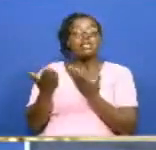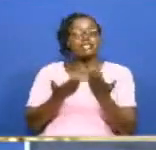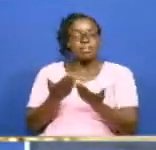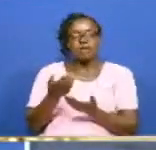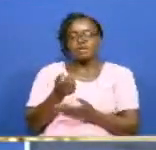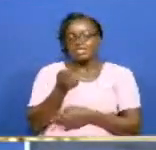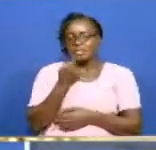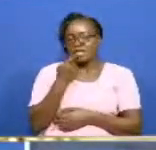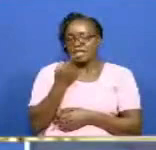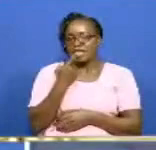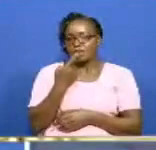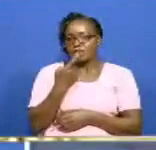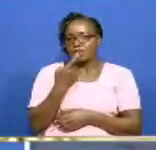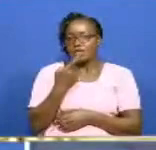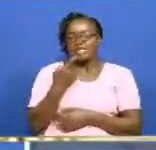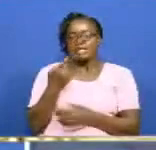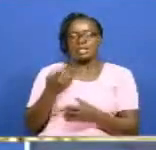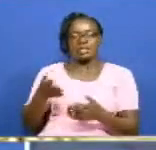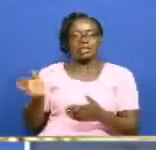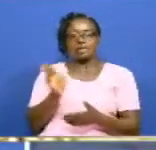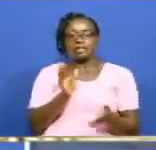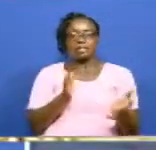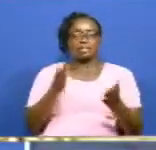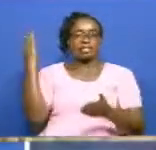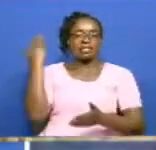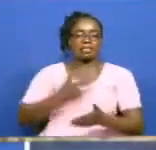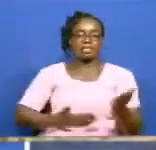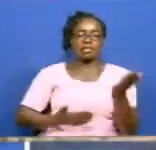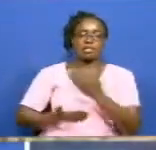matibabu ambapo walimshambulia kwa panga.